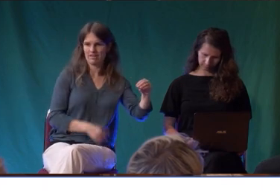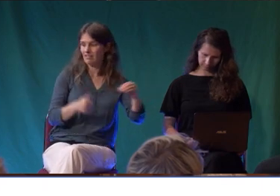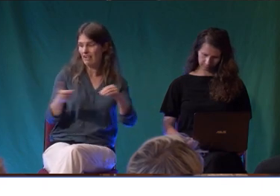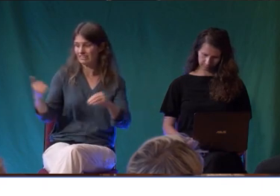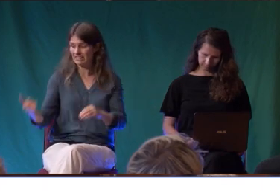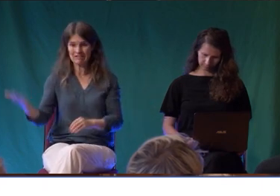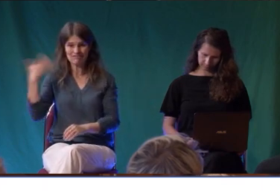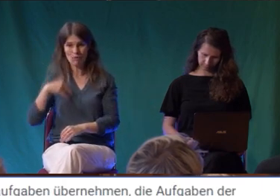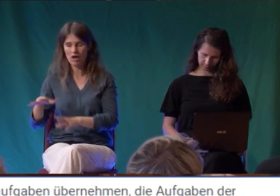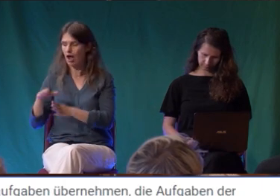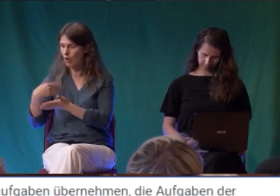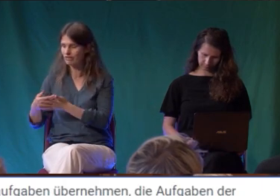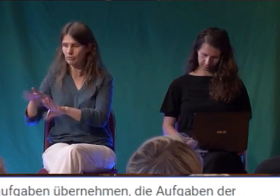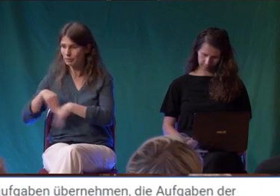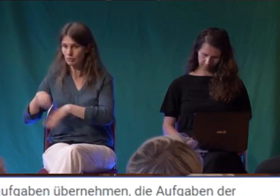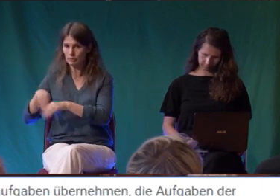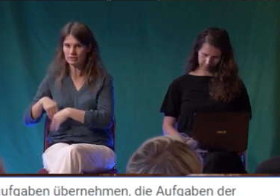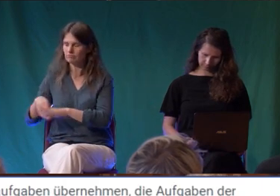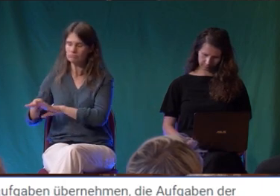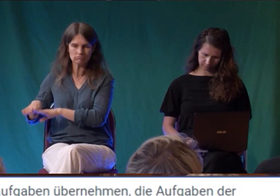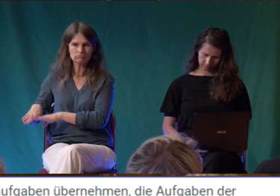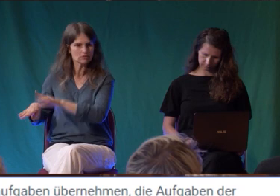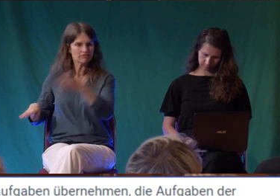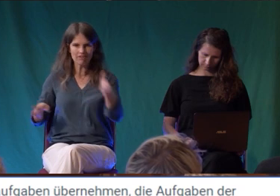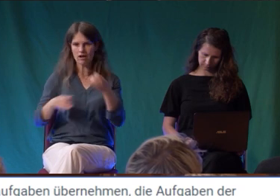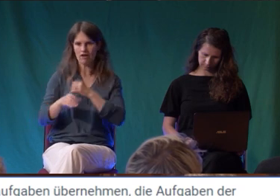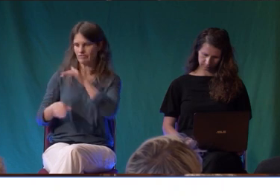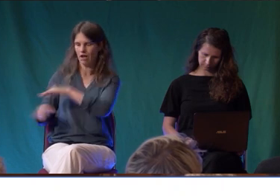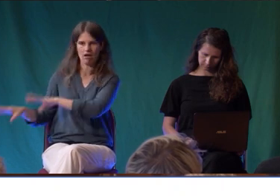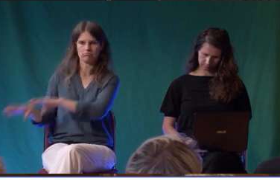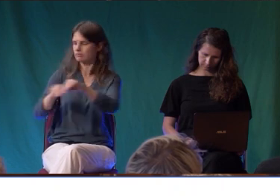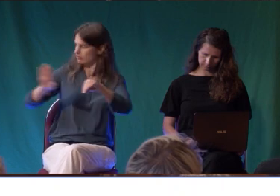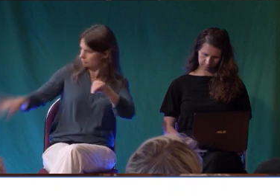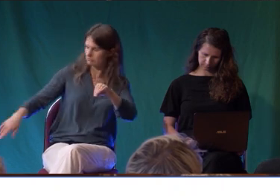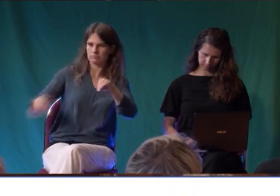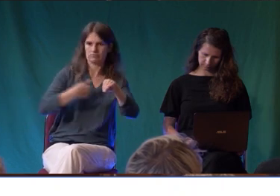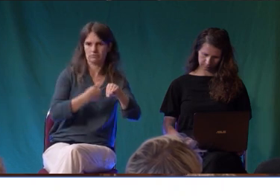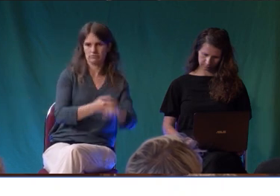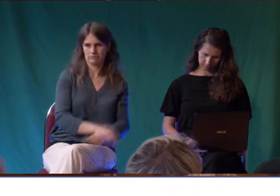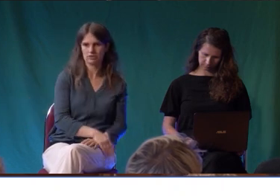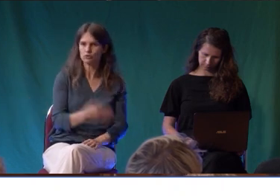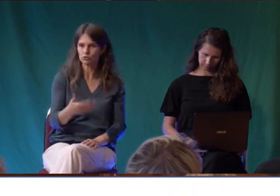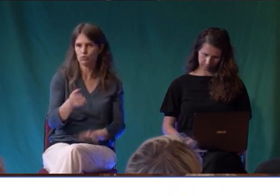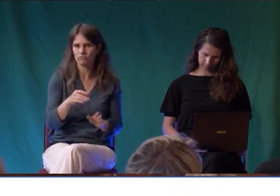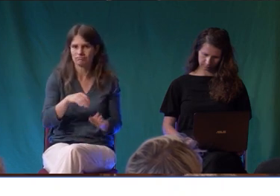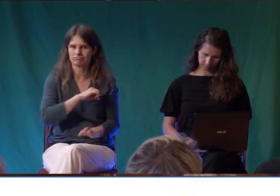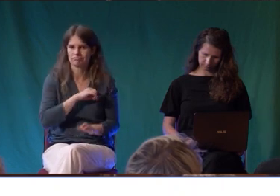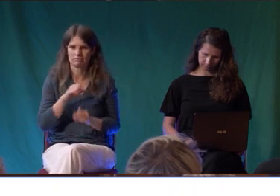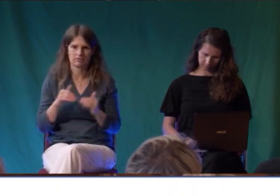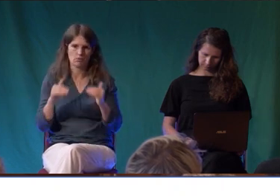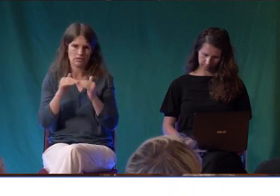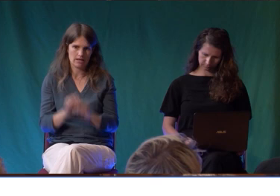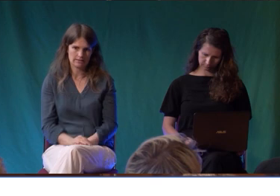haben die emotionale Zuwendung habe ich schon angesprochen und das ist auch was wo